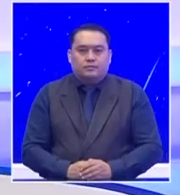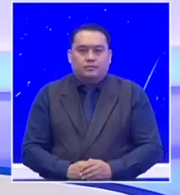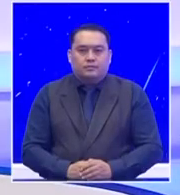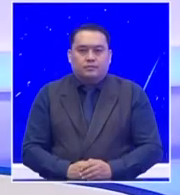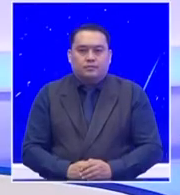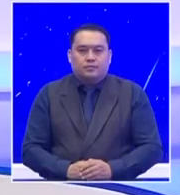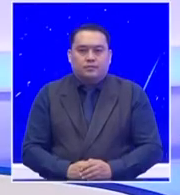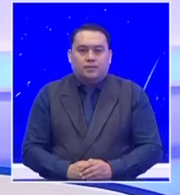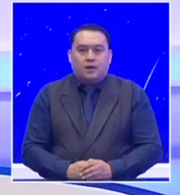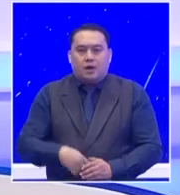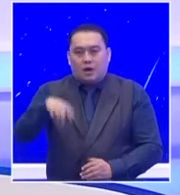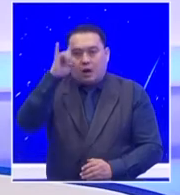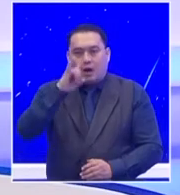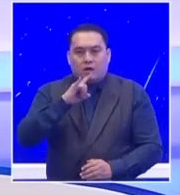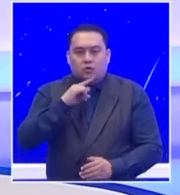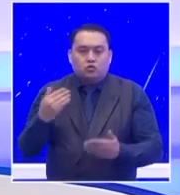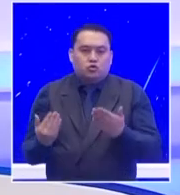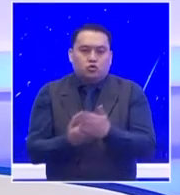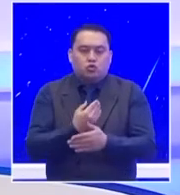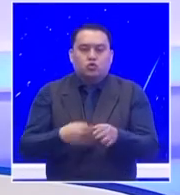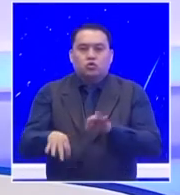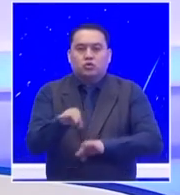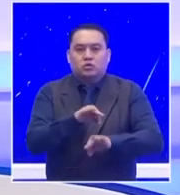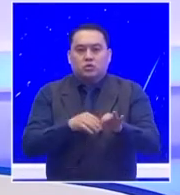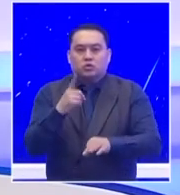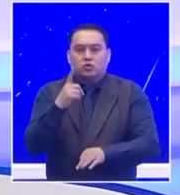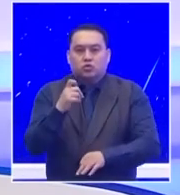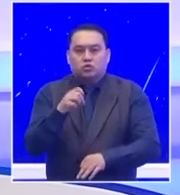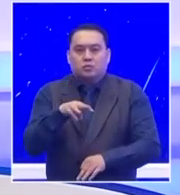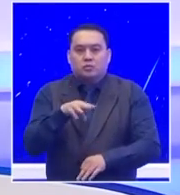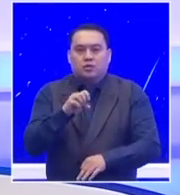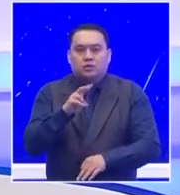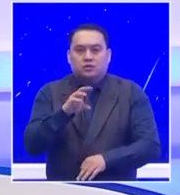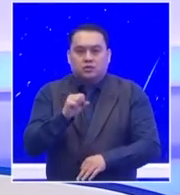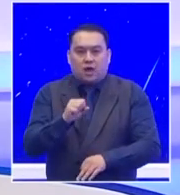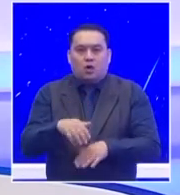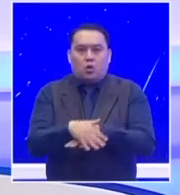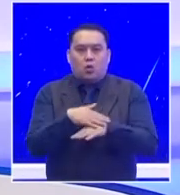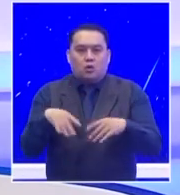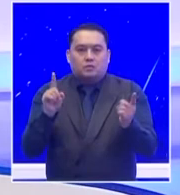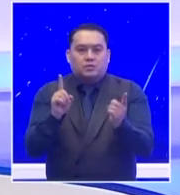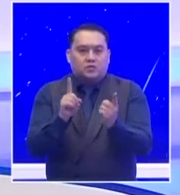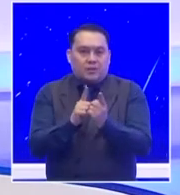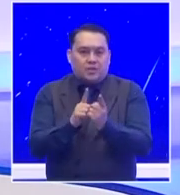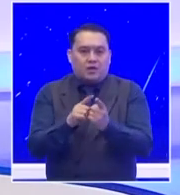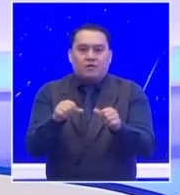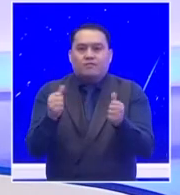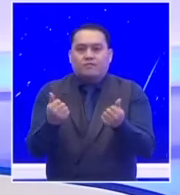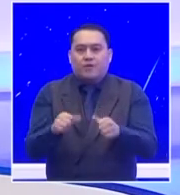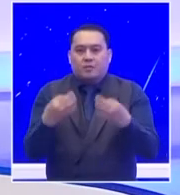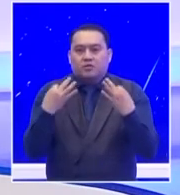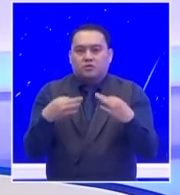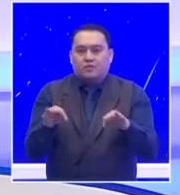Белгілі ақын, Қазақстанның 100 жаңа есім жобасының жеңімпазы Мақпал Мұса кейіндік жұртшылықпен кездесті. Еркін форматта